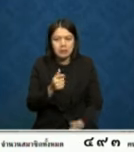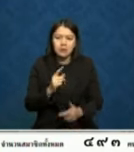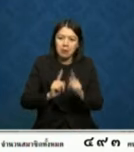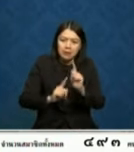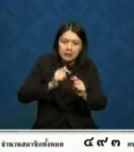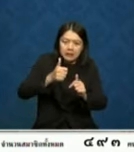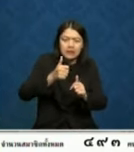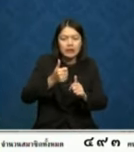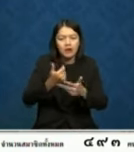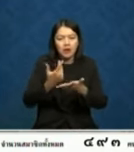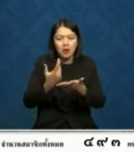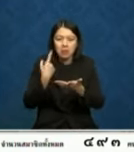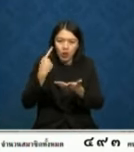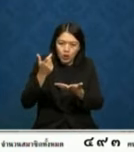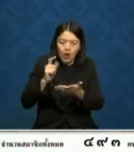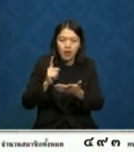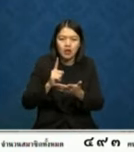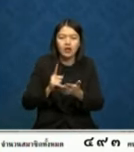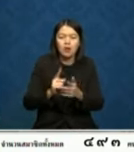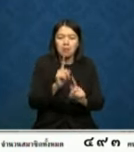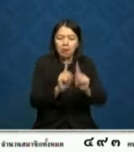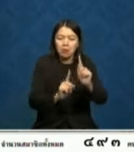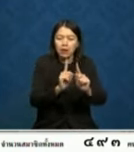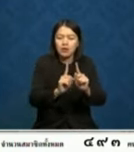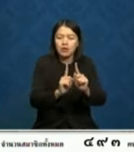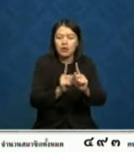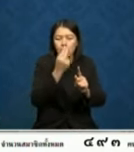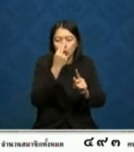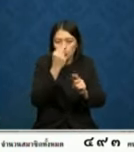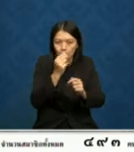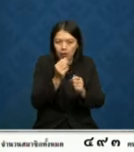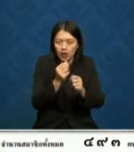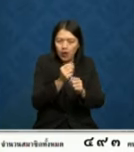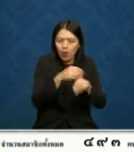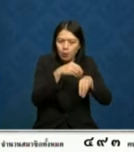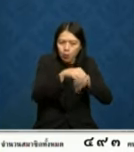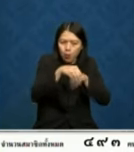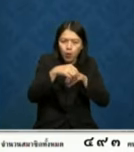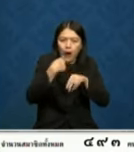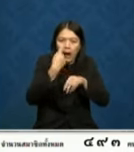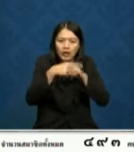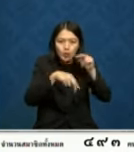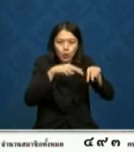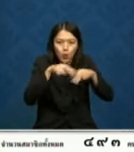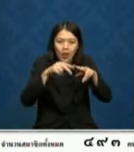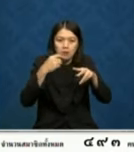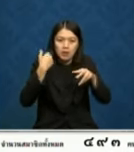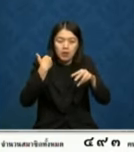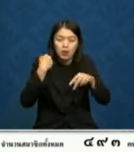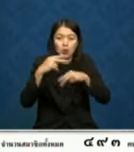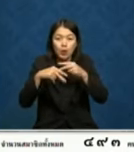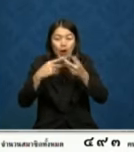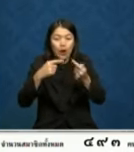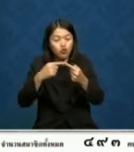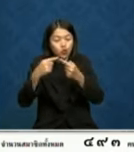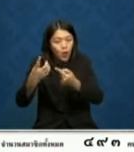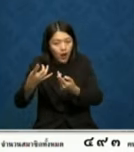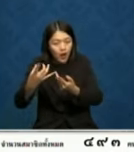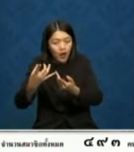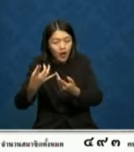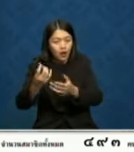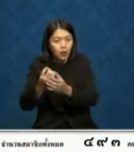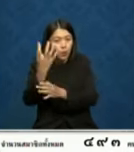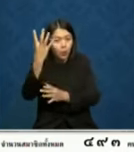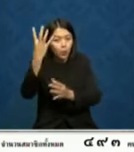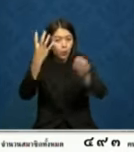ยังไงนะครับตัวชี้วัดสำคัญคือว่าปลูกไปแล้วเนี่ยใครดูแลดูแลแล้วมันมีผลยังไงมันตอบแทนคุณ